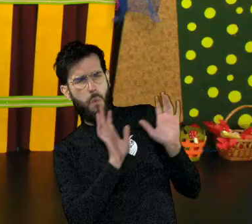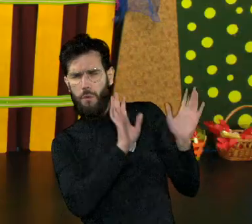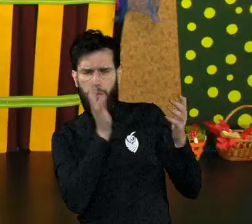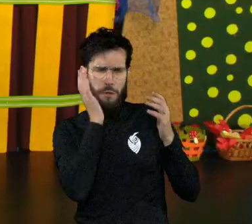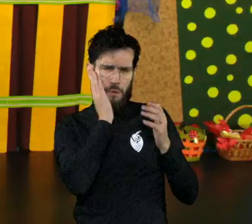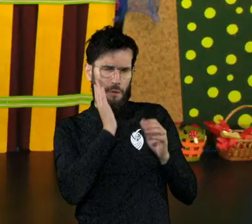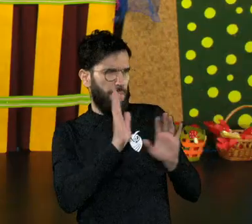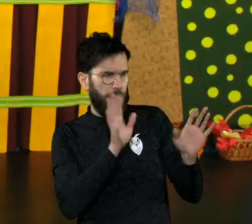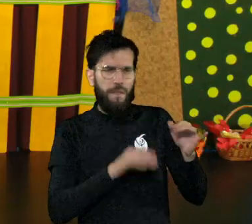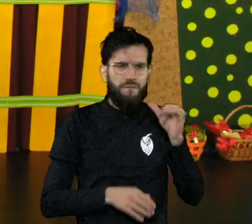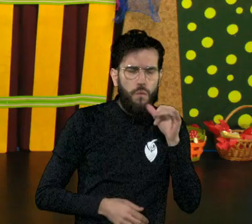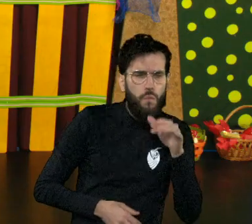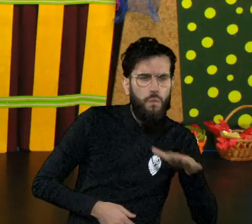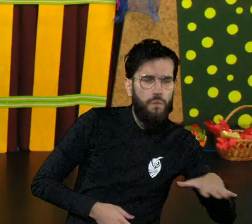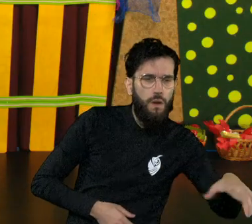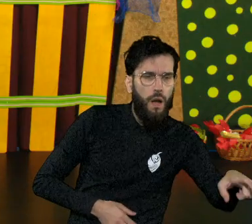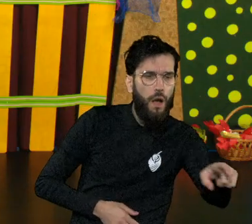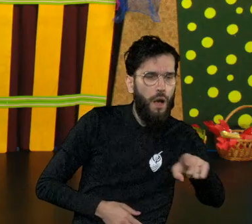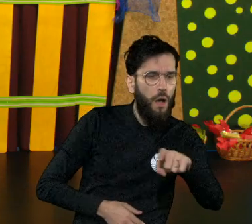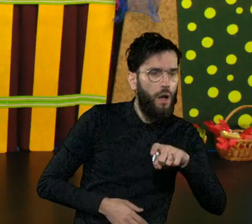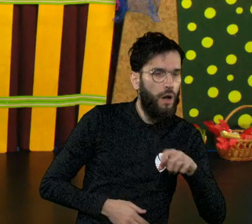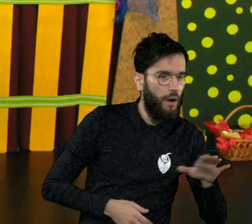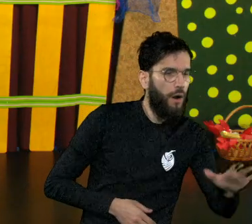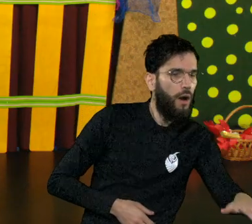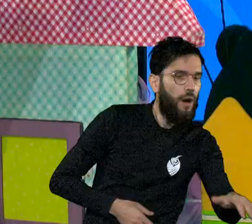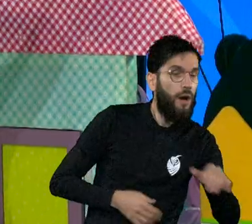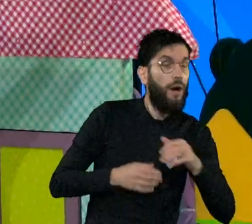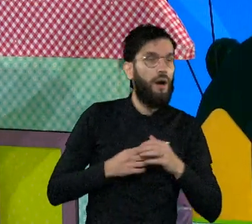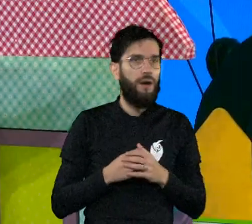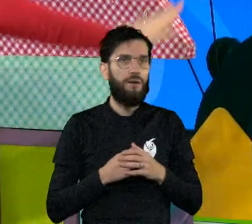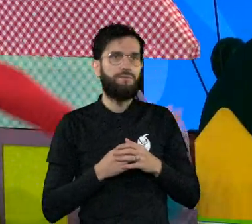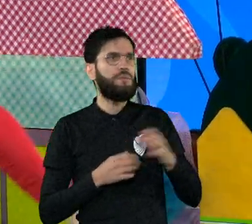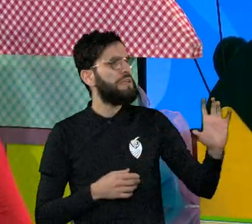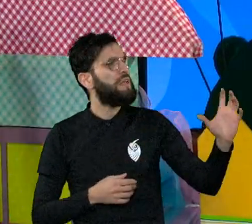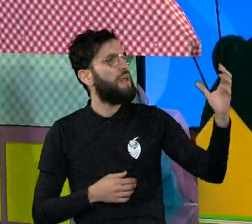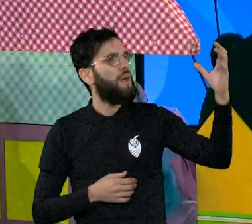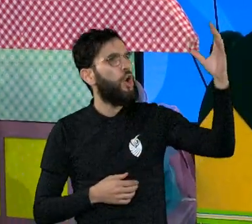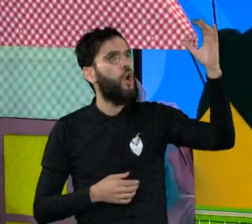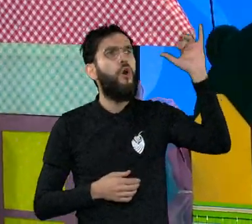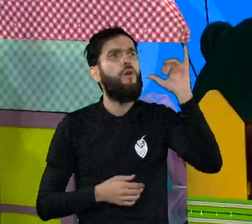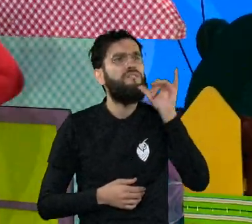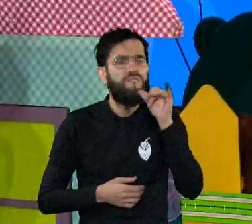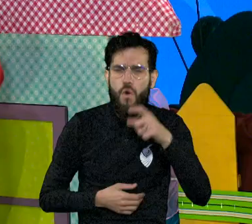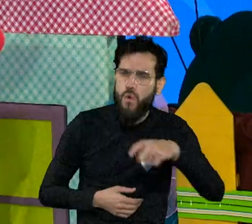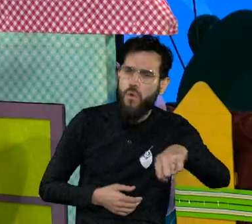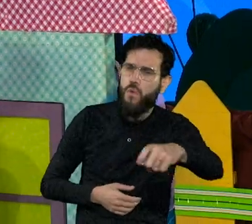kameň tíško močí. Slnko, voda, horí, luky, les,